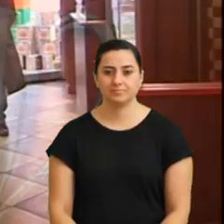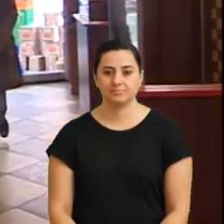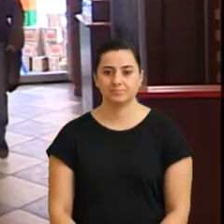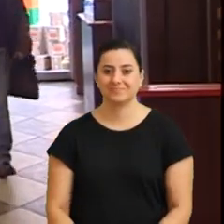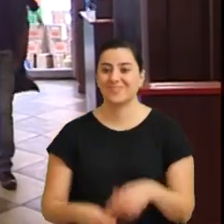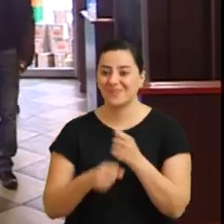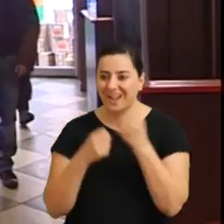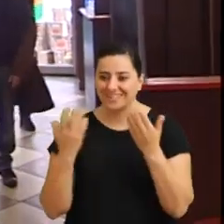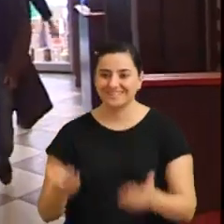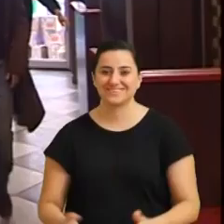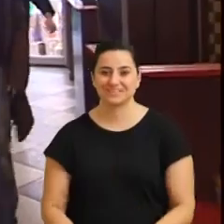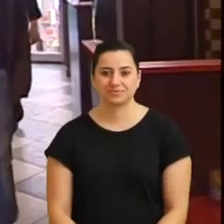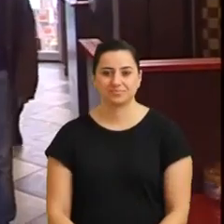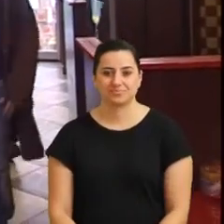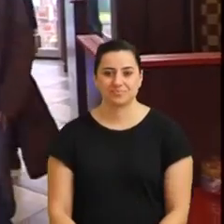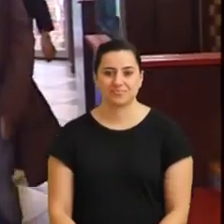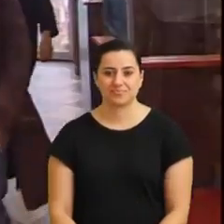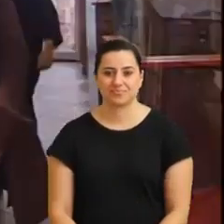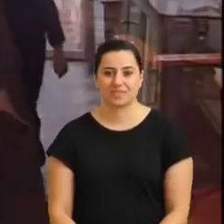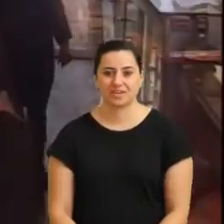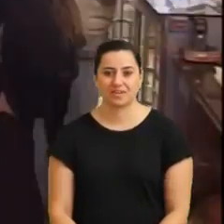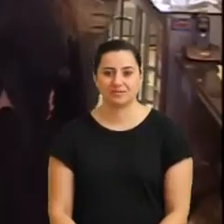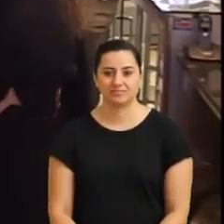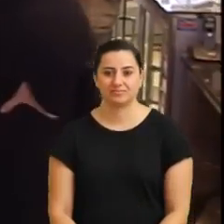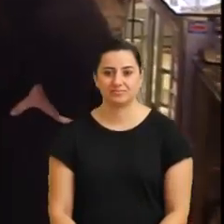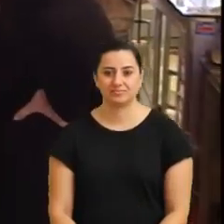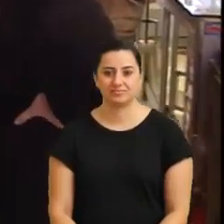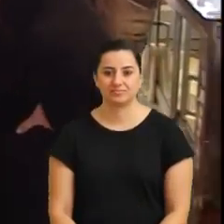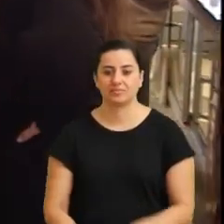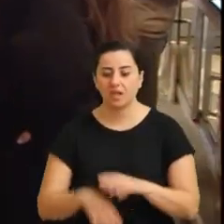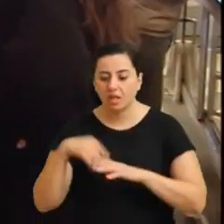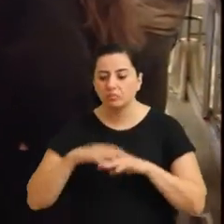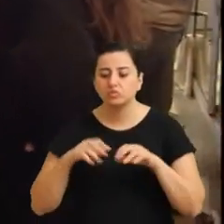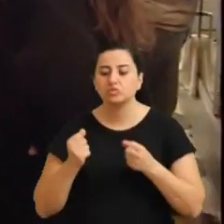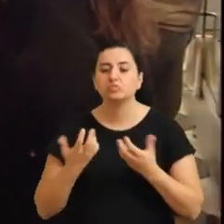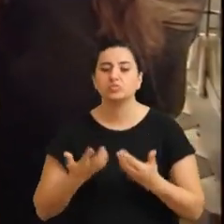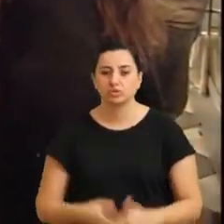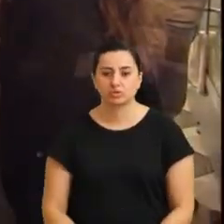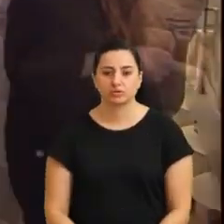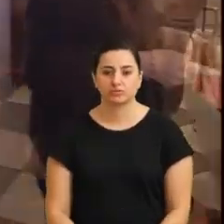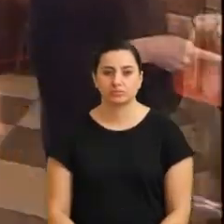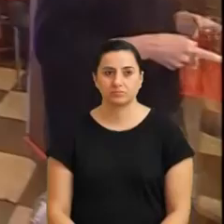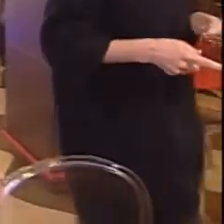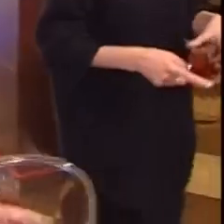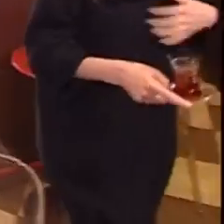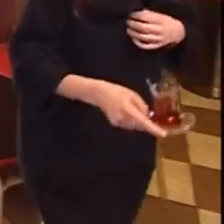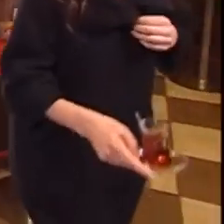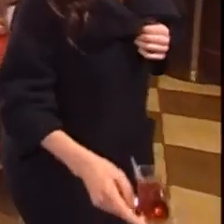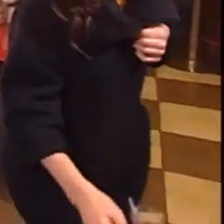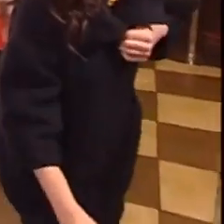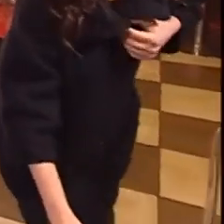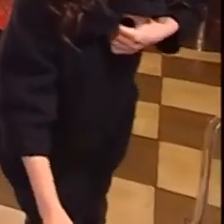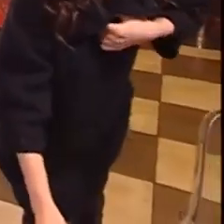birincisi. Günaydın. Günaydın abi. Dükkan. Ay şu kolum tutmuyor benim. Tamam. Çay alıyorlar ocaktan.